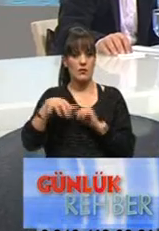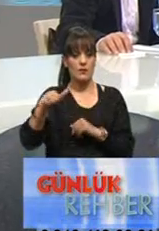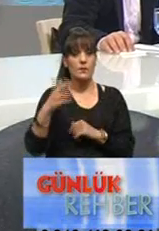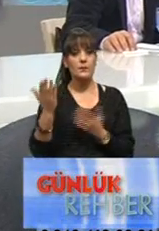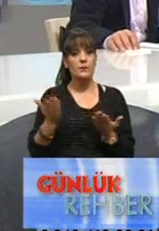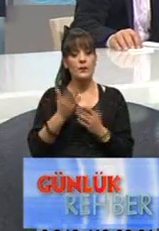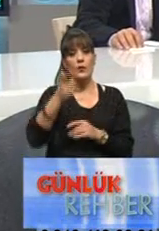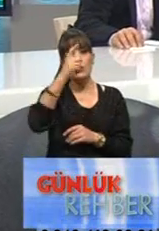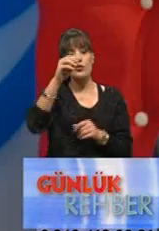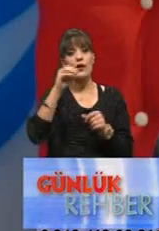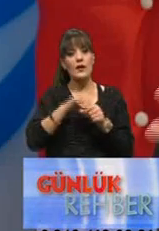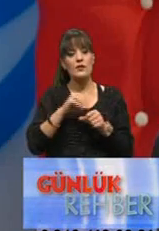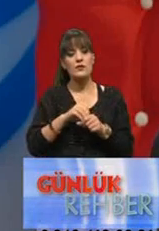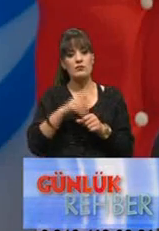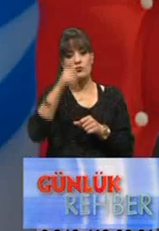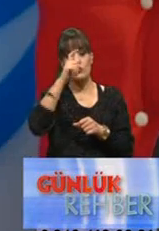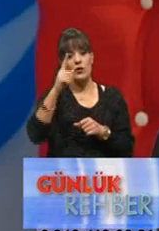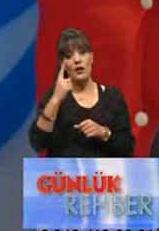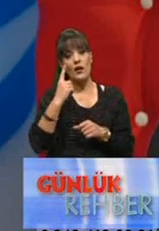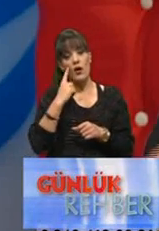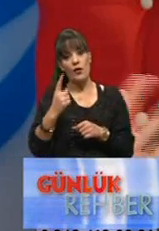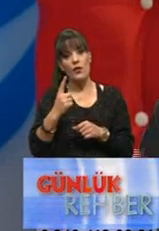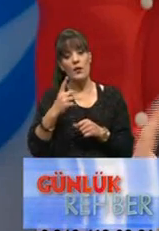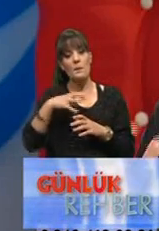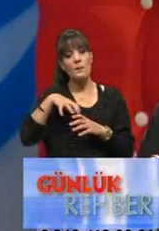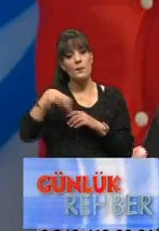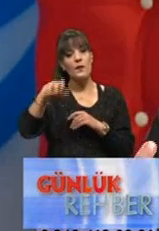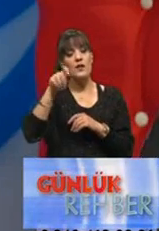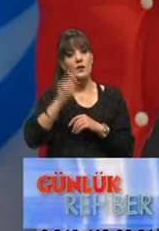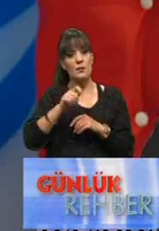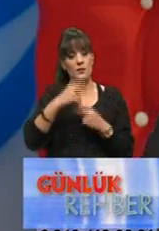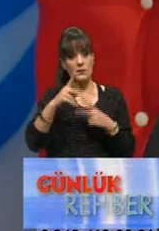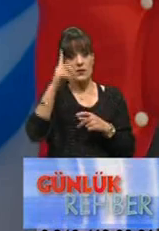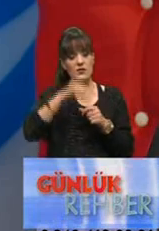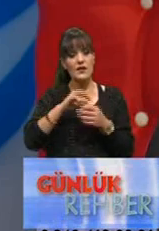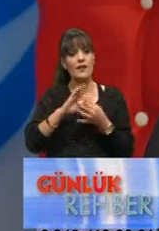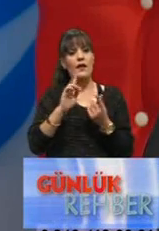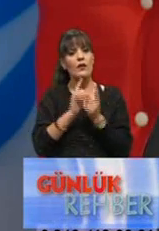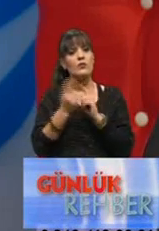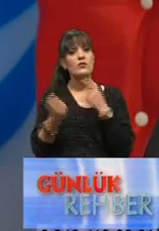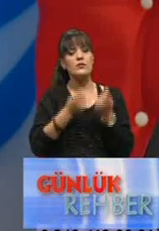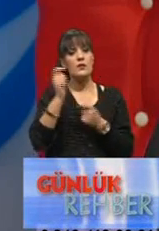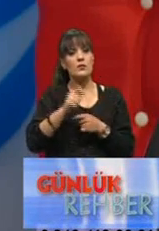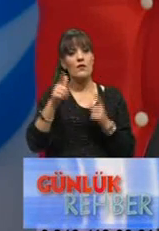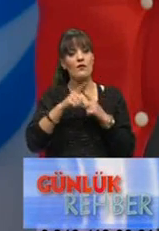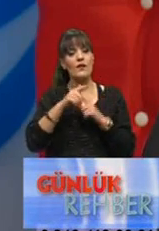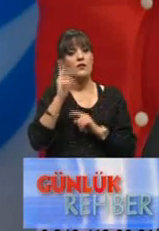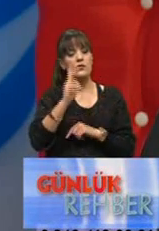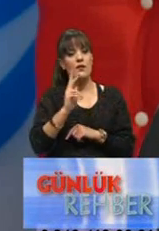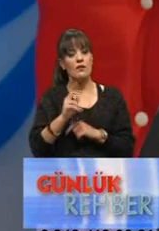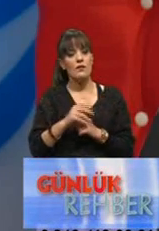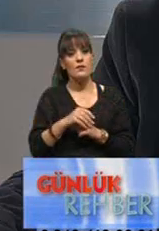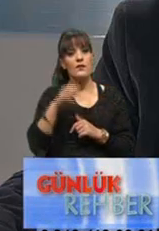Peki Türkiye'de ülke çapında branş haline getirebilmek için bu spor ne tür çalışmalar yapılıyor federasyon tarafından? Şu